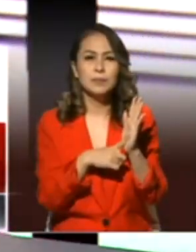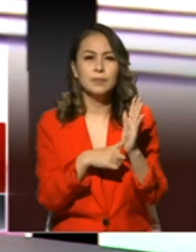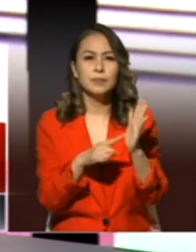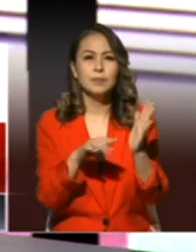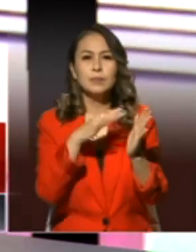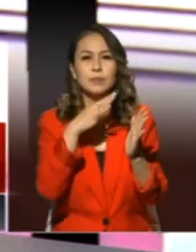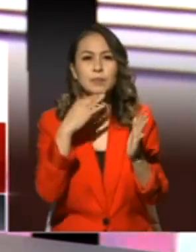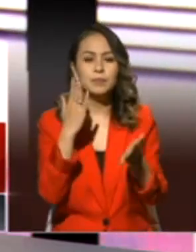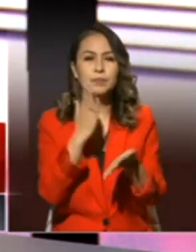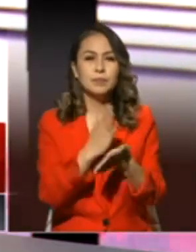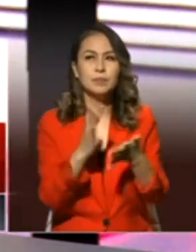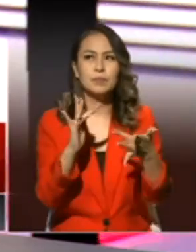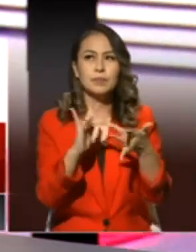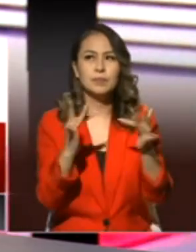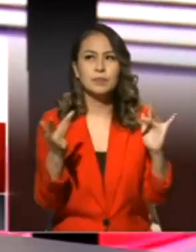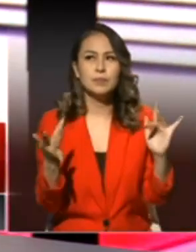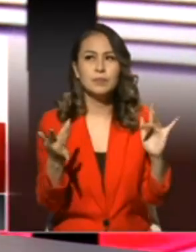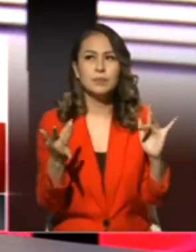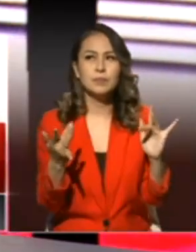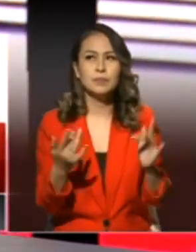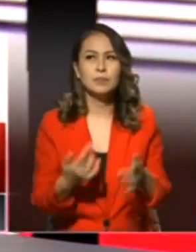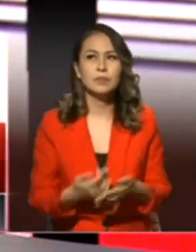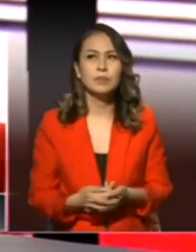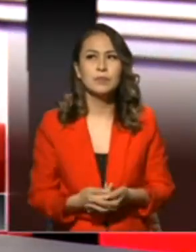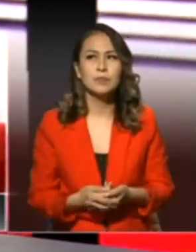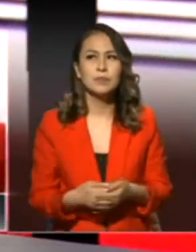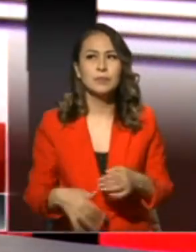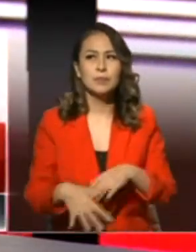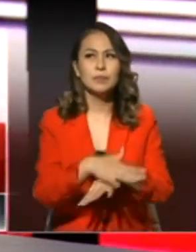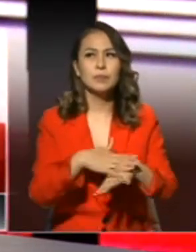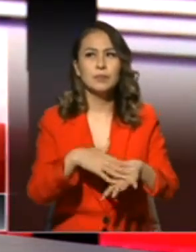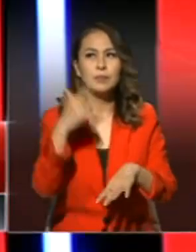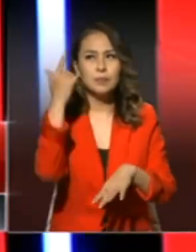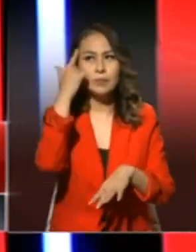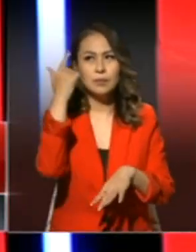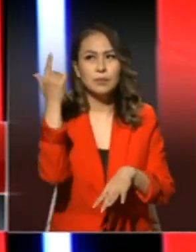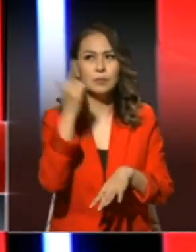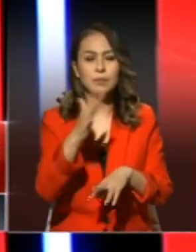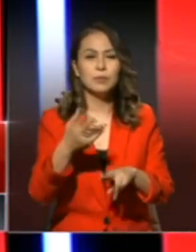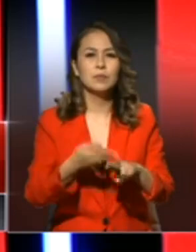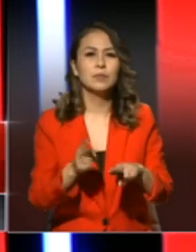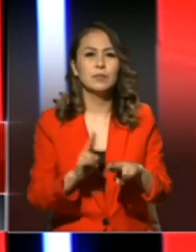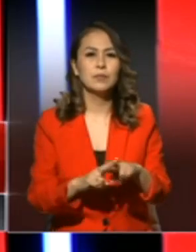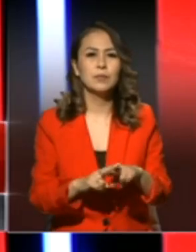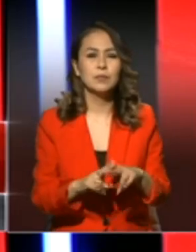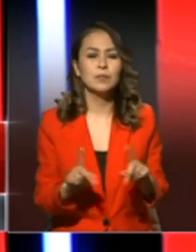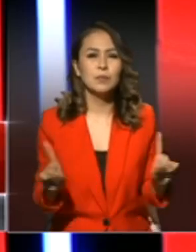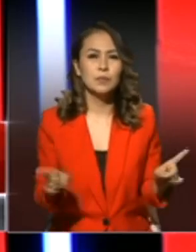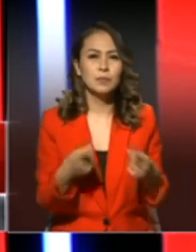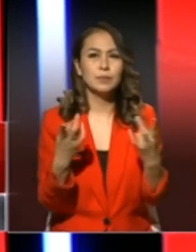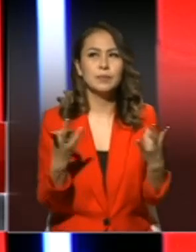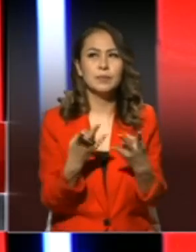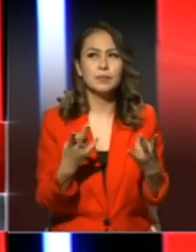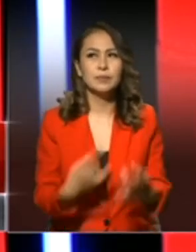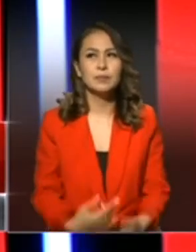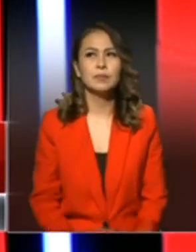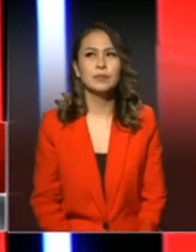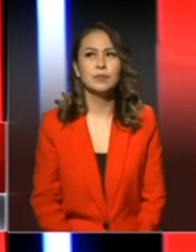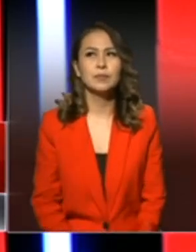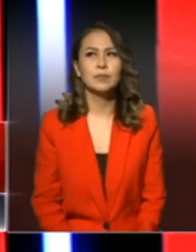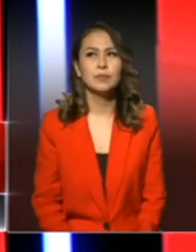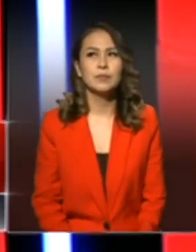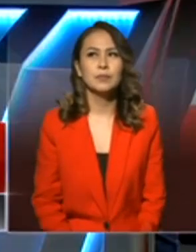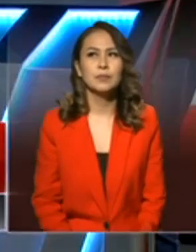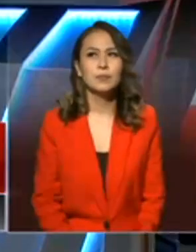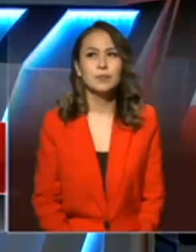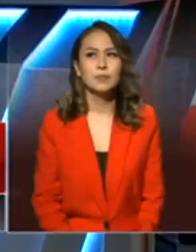Біз әлеуметтік желіге де бұл мәселен қойдық. Я, халықтың сауатсыздығын көрсетіп тұр. Сондықтан да сауатсыздығын көтеру керек.